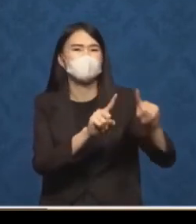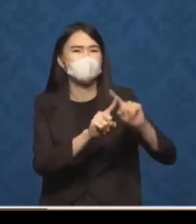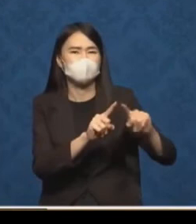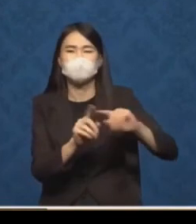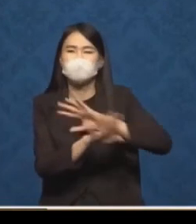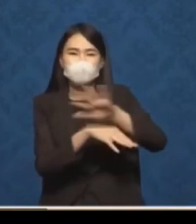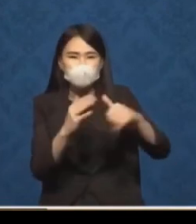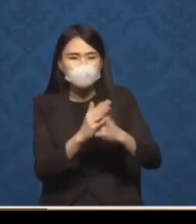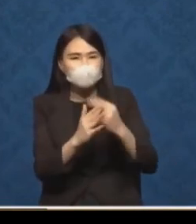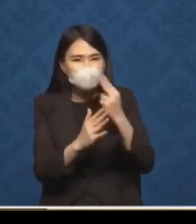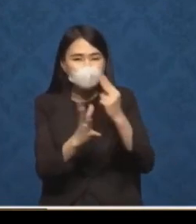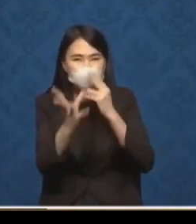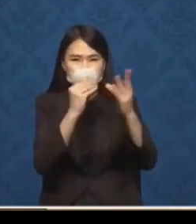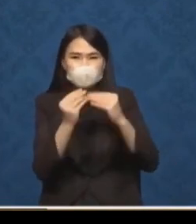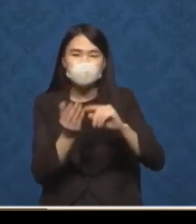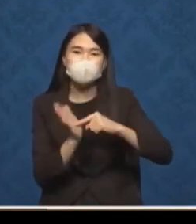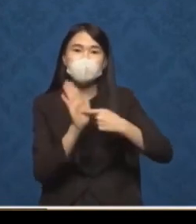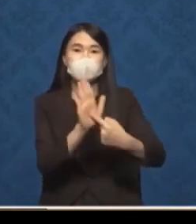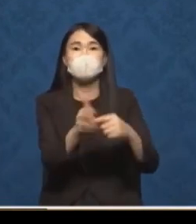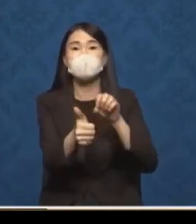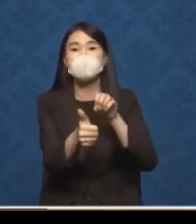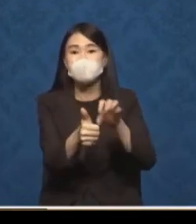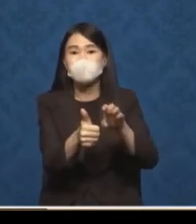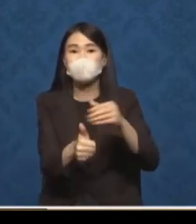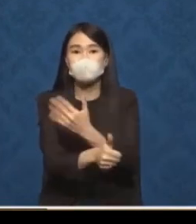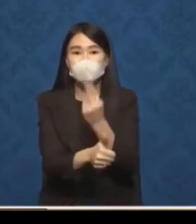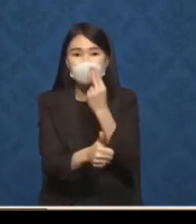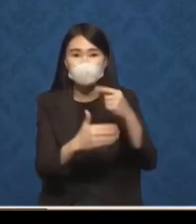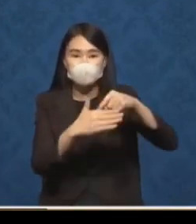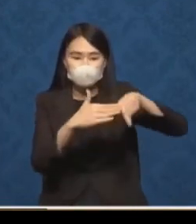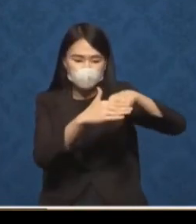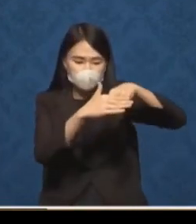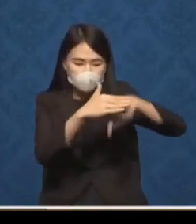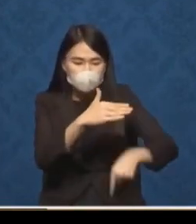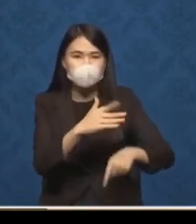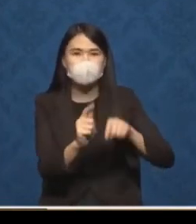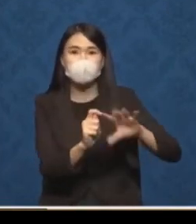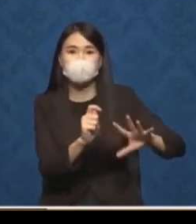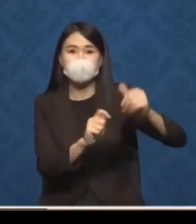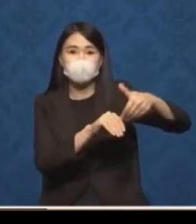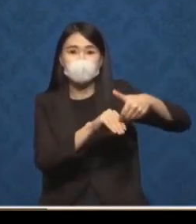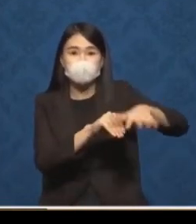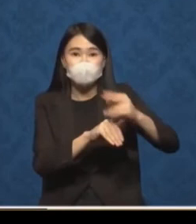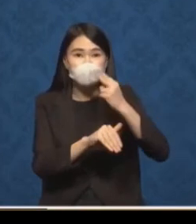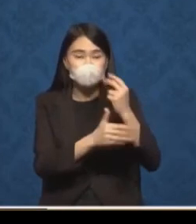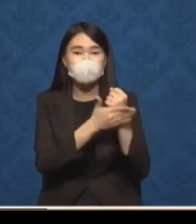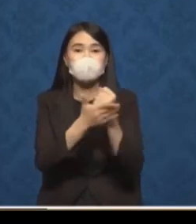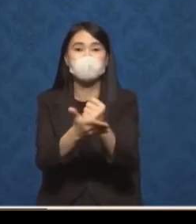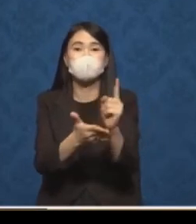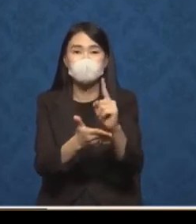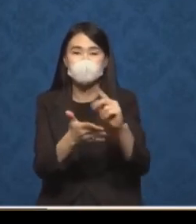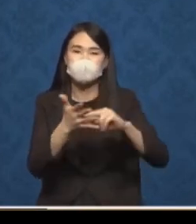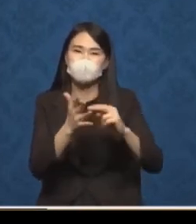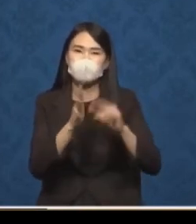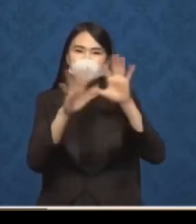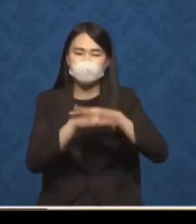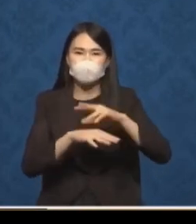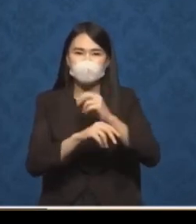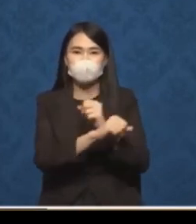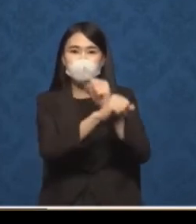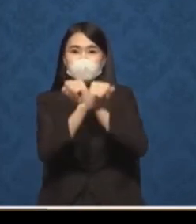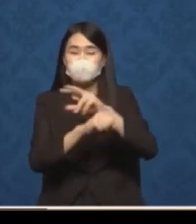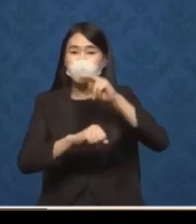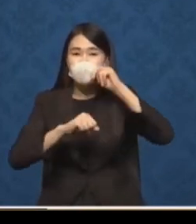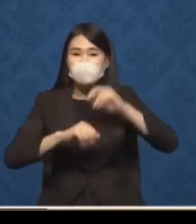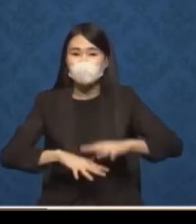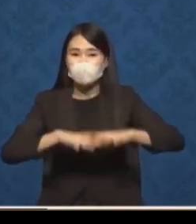จนการศึกษาและเสนอแนะไปถึงการขุดคลองเลี่ยงเมืองเพื่อลดบรรเทาอุทกภัยใน